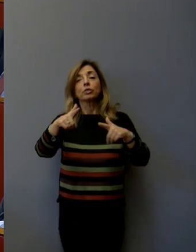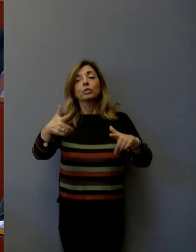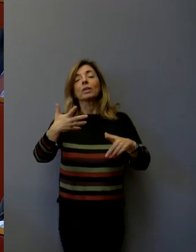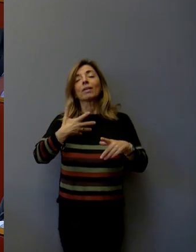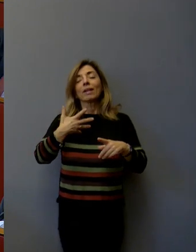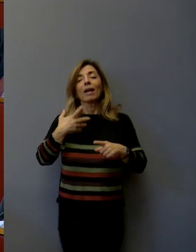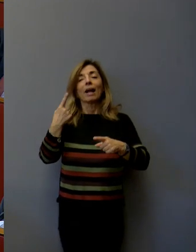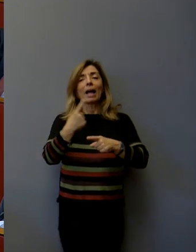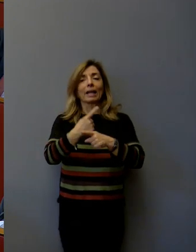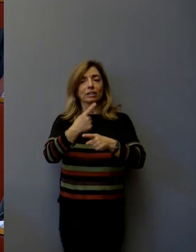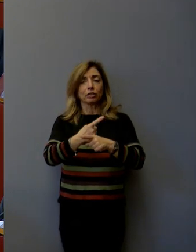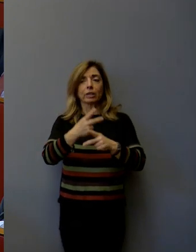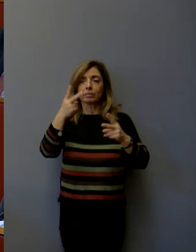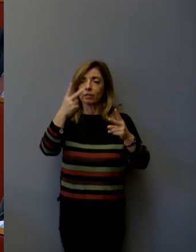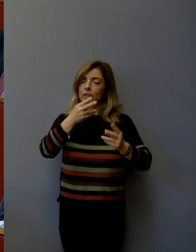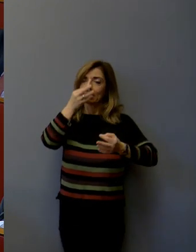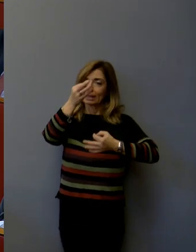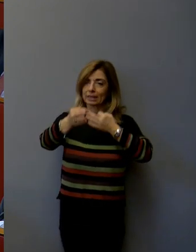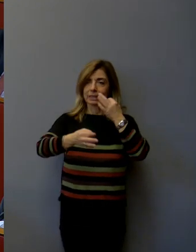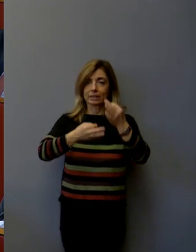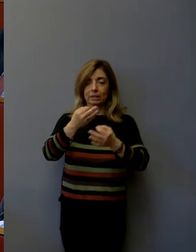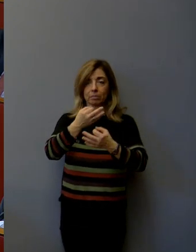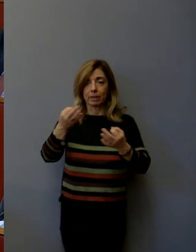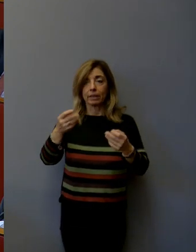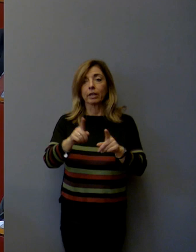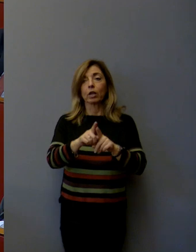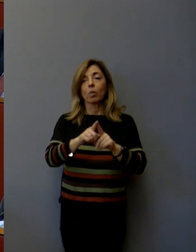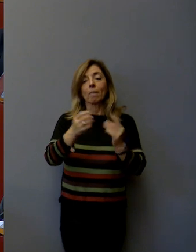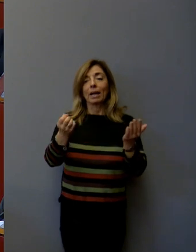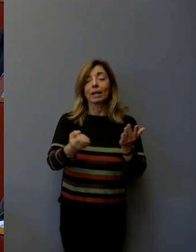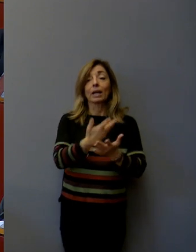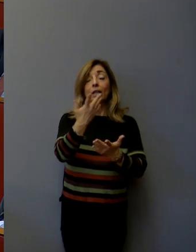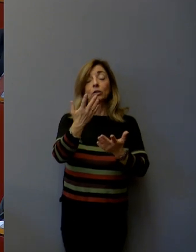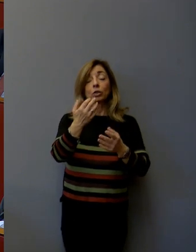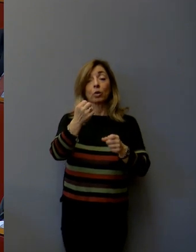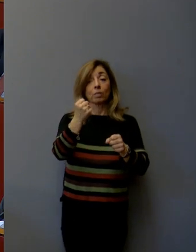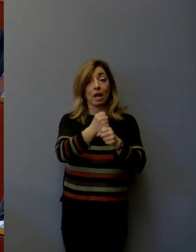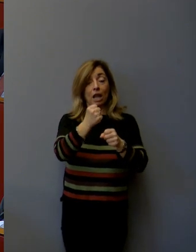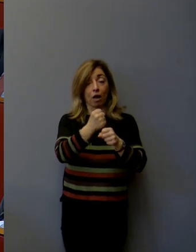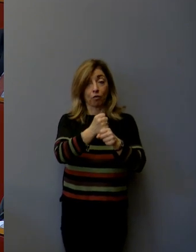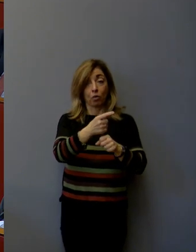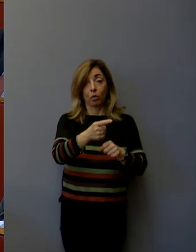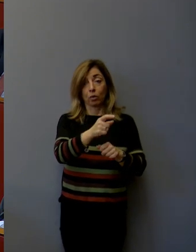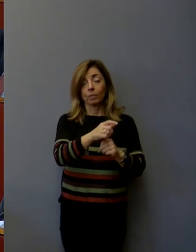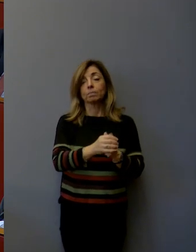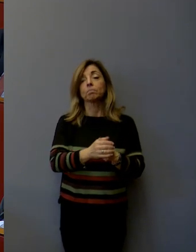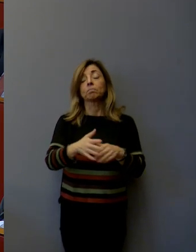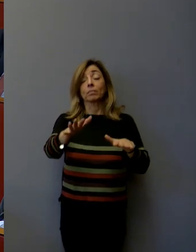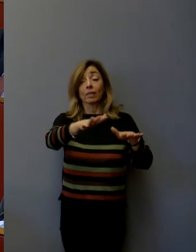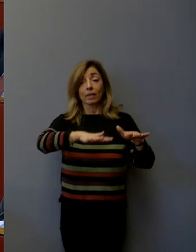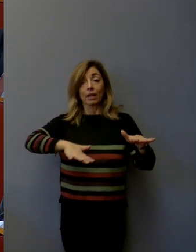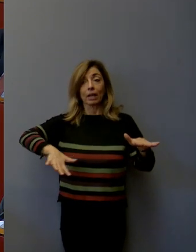sono state ben descritte dal punto di vista della creazione dei posti di lavoro grandi superfici